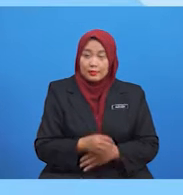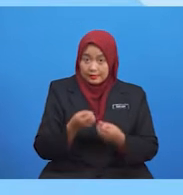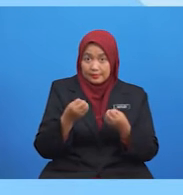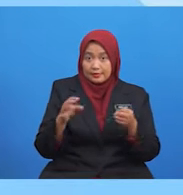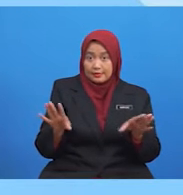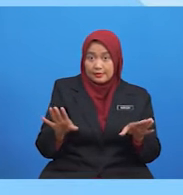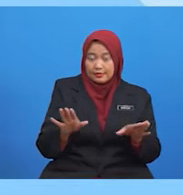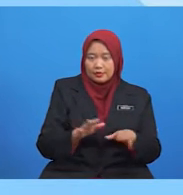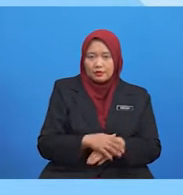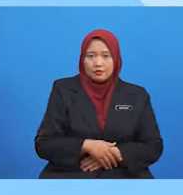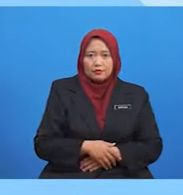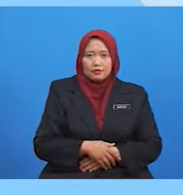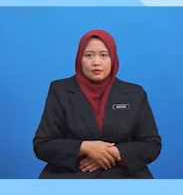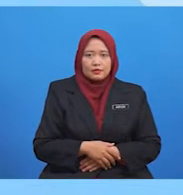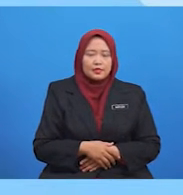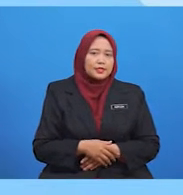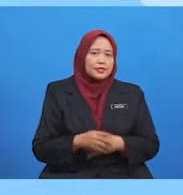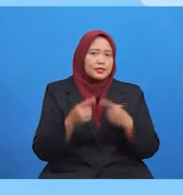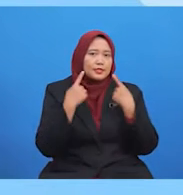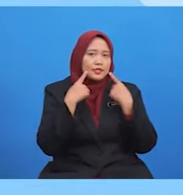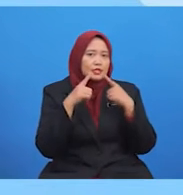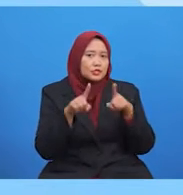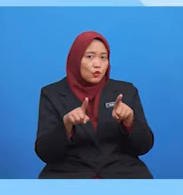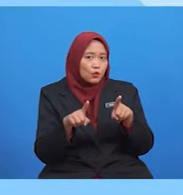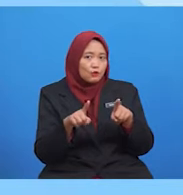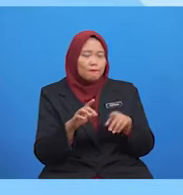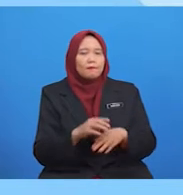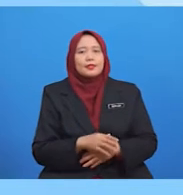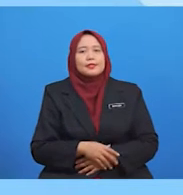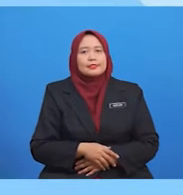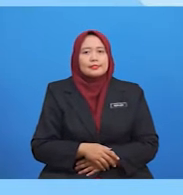Dah selesai? Kita lihat jawapan kedua. Jom.